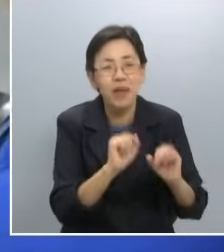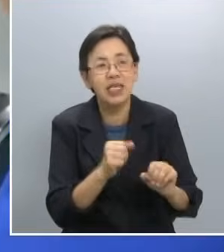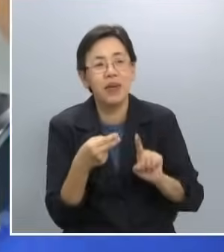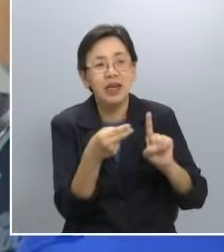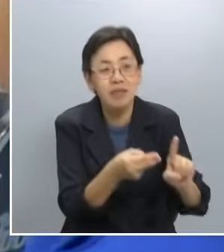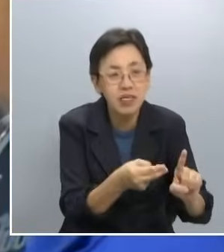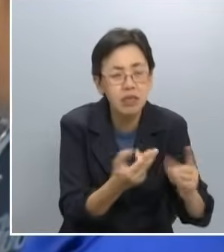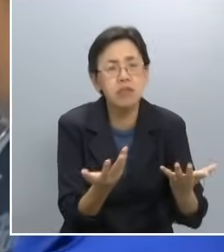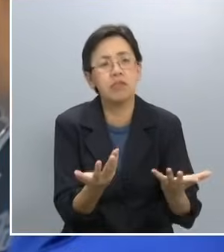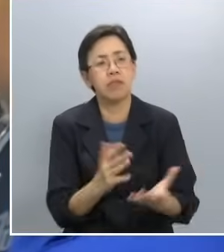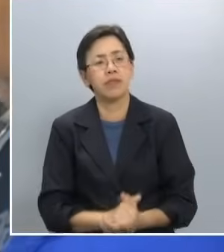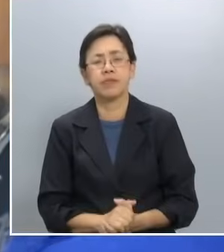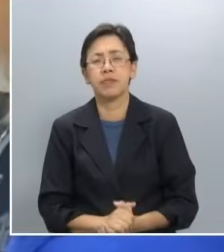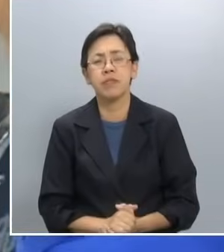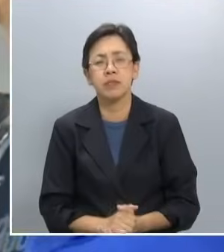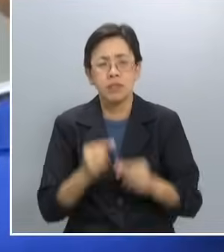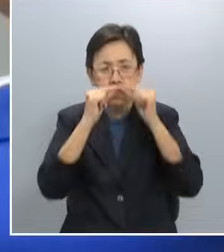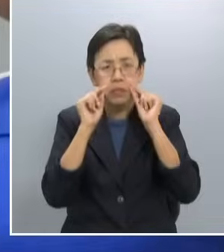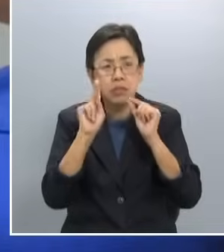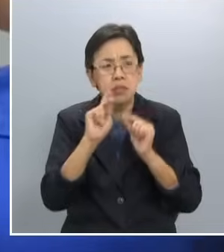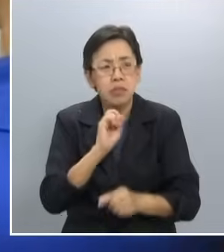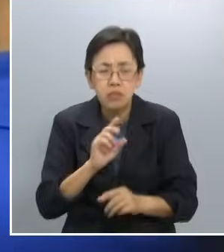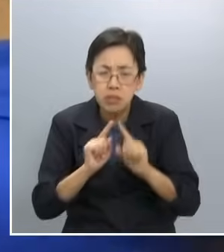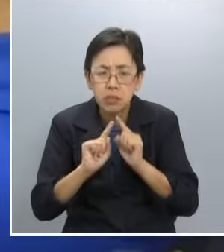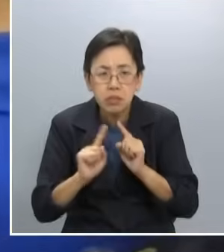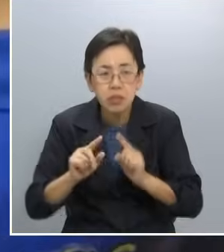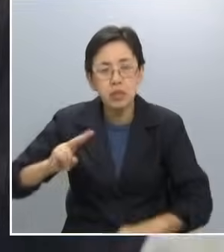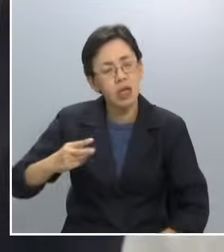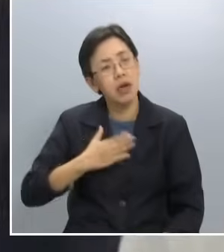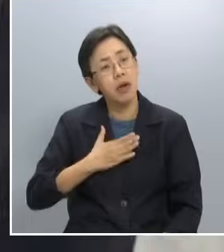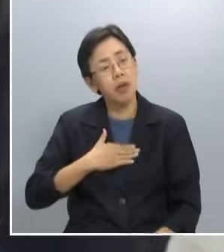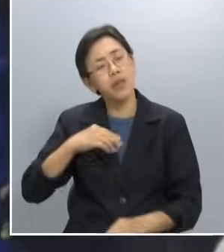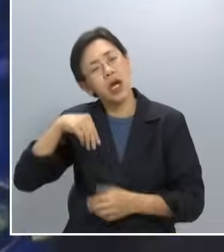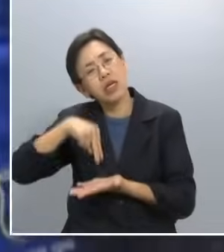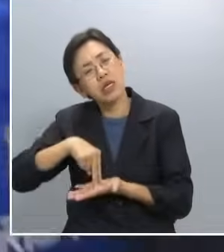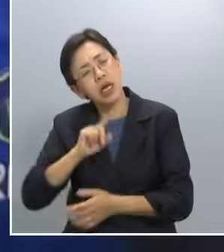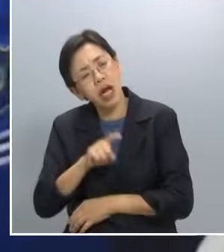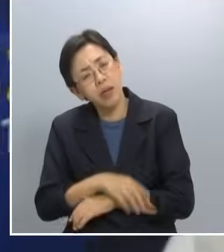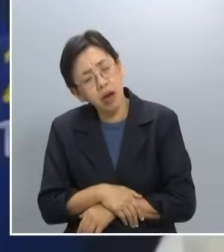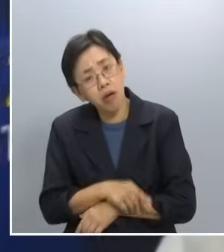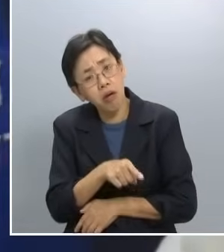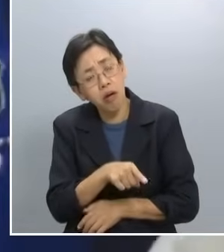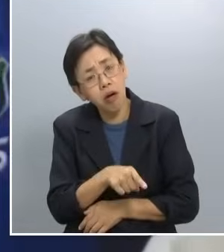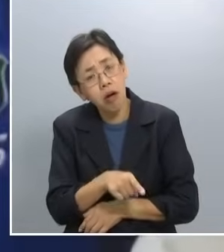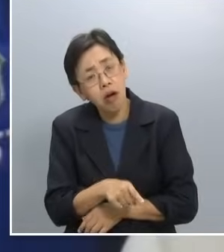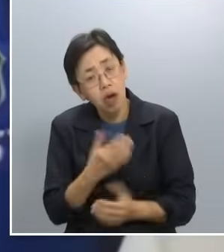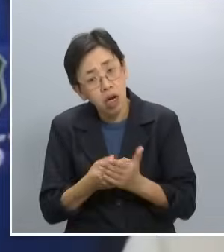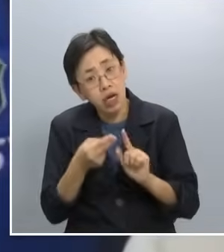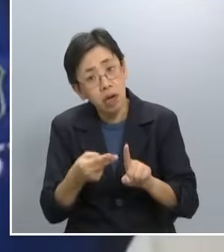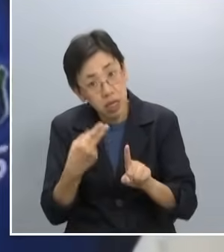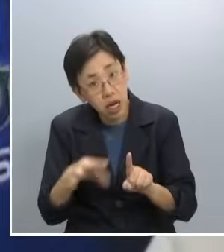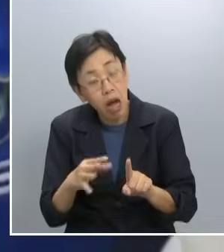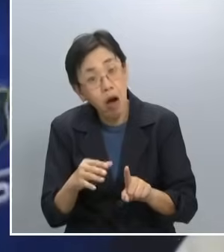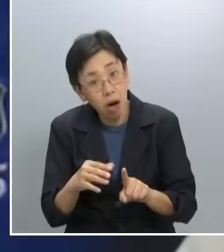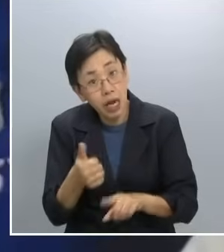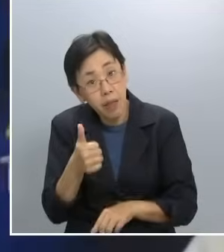นี่คุณกันยังบอกว่าตอนที่ขอเคลียร์เนี่ยลาบมาเคลียร์ผมก็อยู่ตรงนั้นด้วยผมยังถามไปว่าที่ผ่านมาเคลียร์อย่างนี้เราได้มตำรวจ